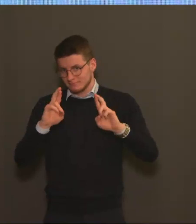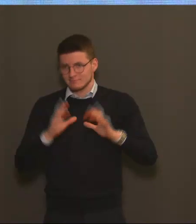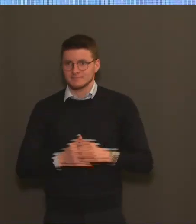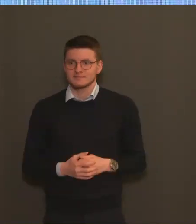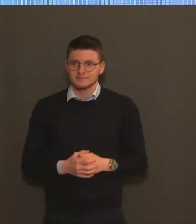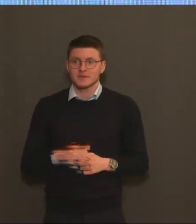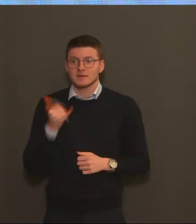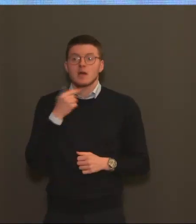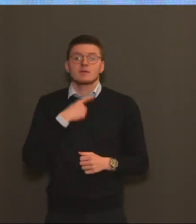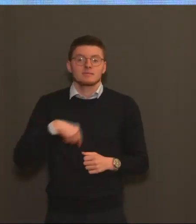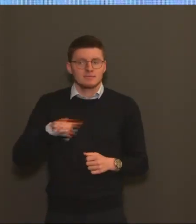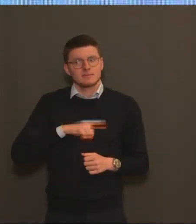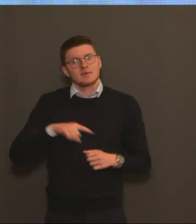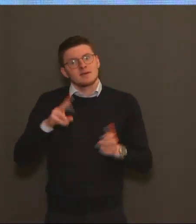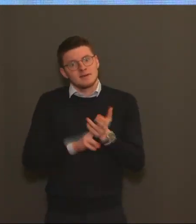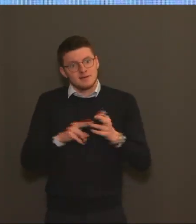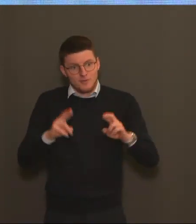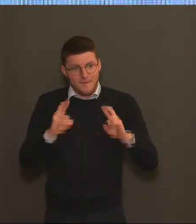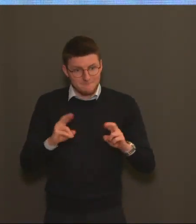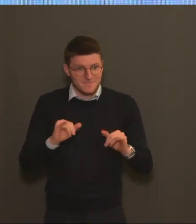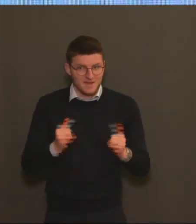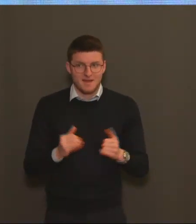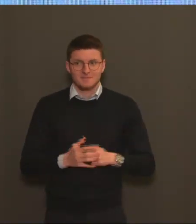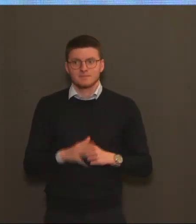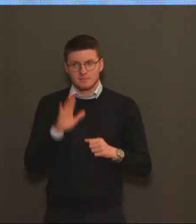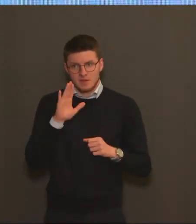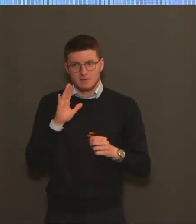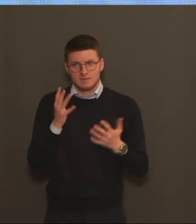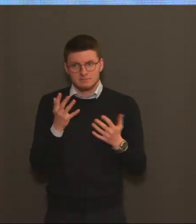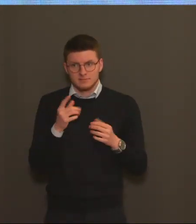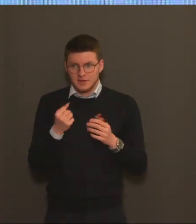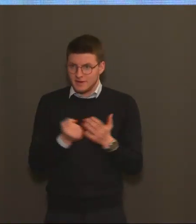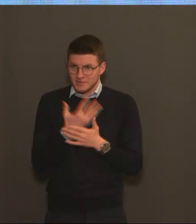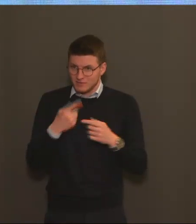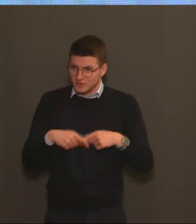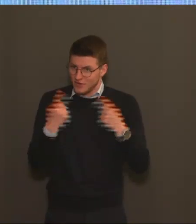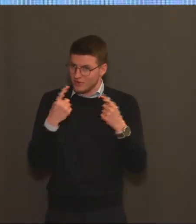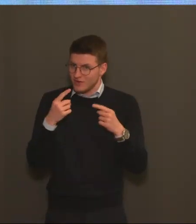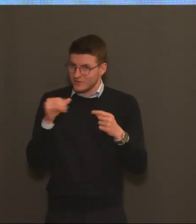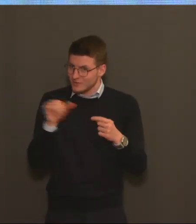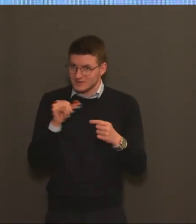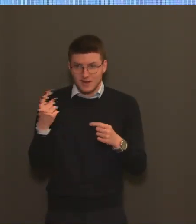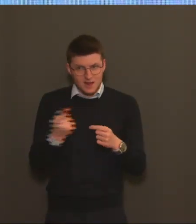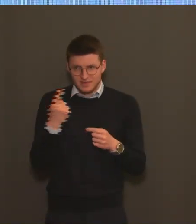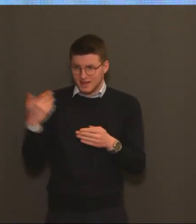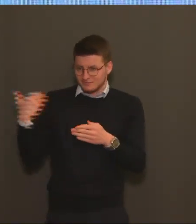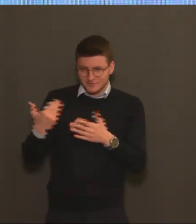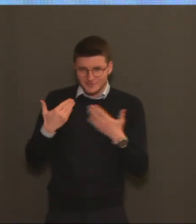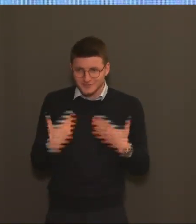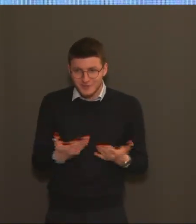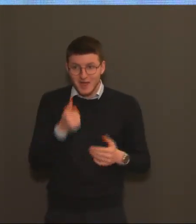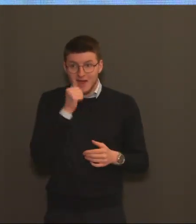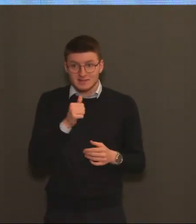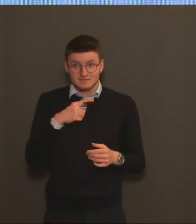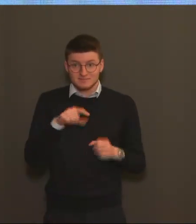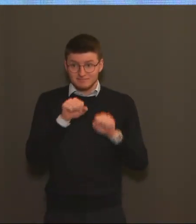onze hoop. Het bevestigt wel keer op keer dat wanneer dat we besmettingen kunnen vermijden, we uiteindelijk